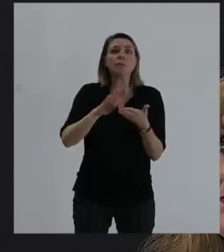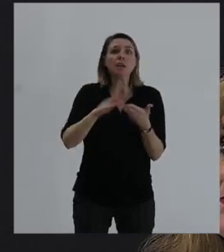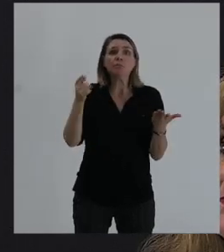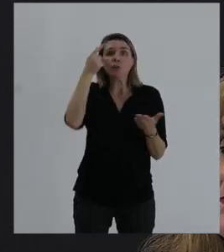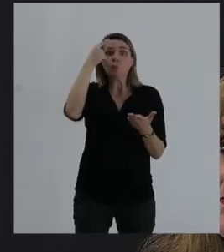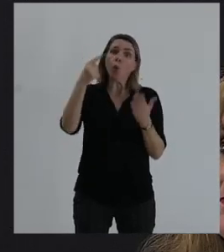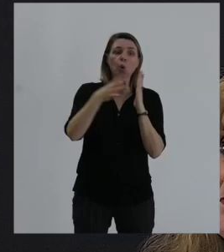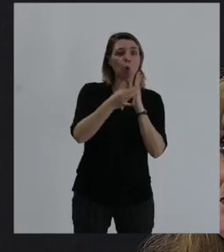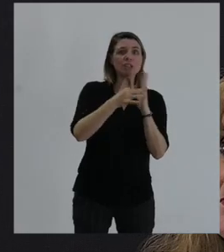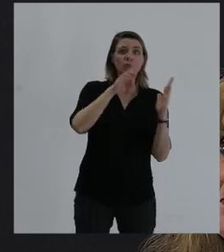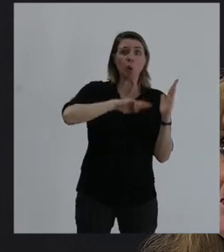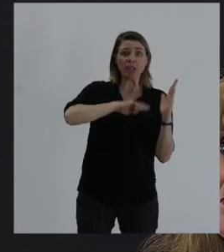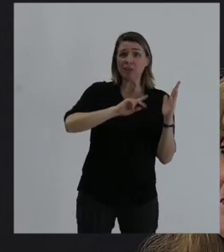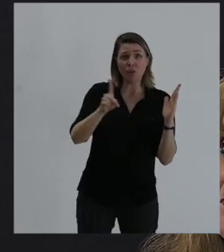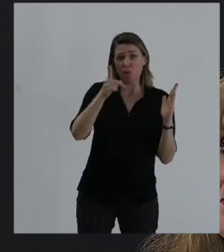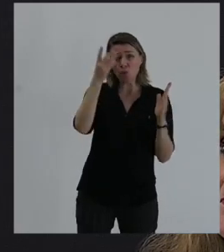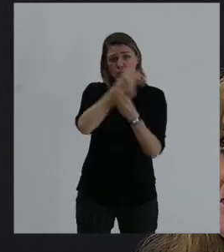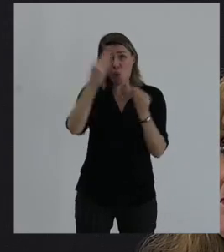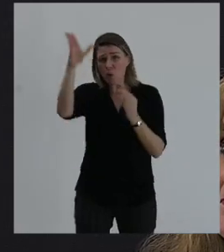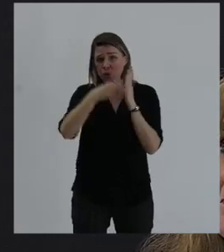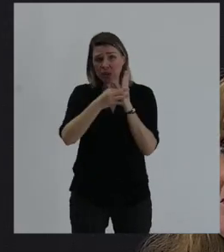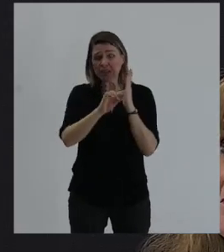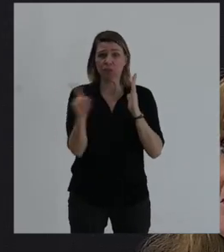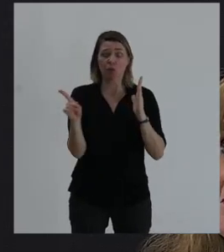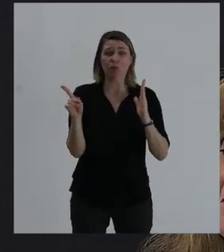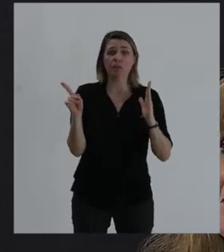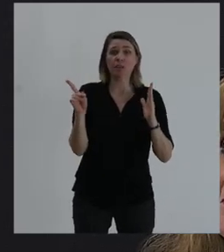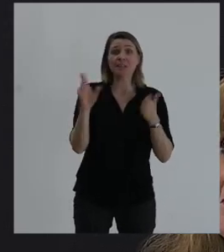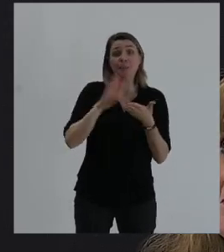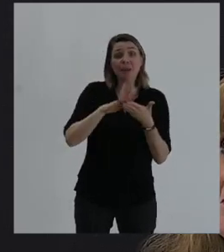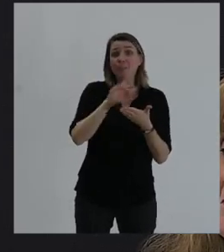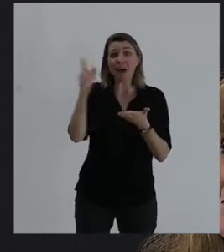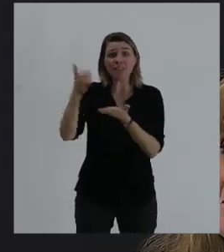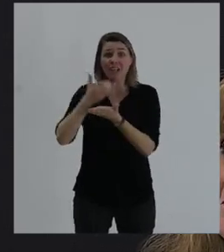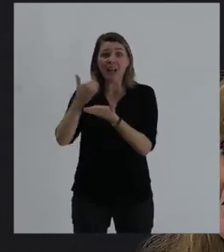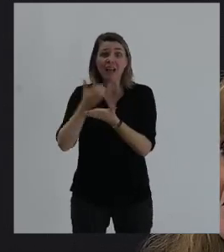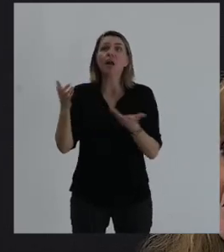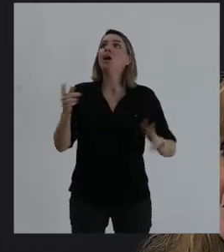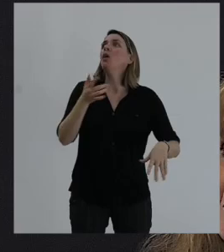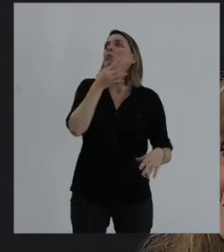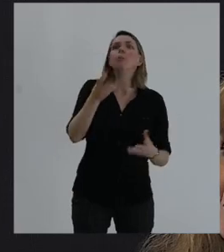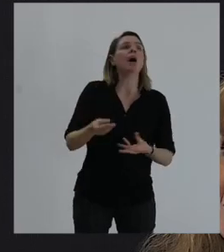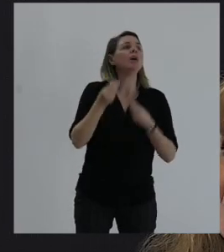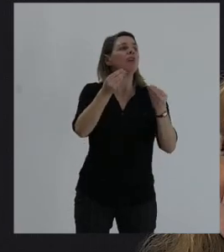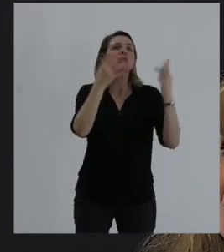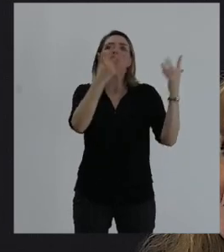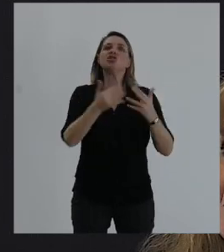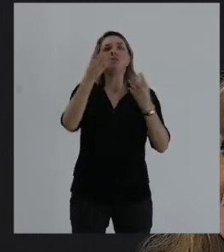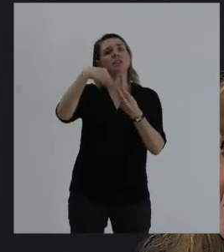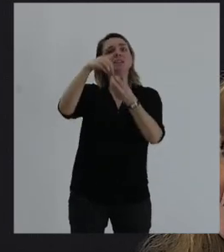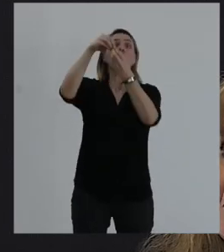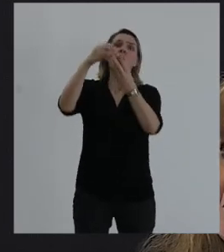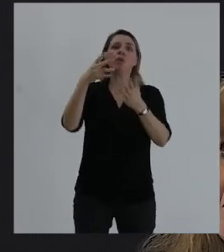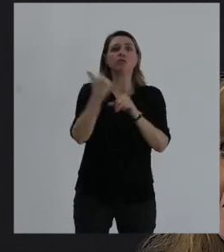ni à cotiser pour la retraite, ni pour le rien, ni pour autre chose. Donc, on peut balancer des chiffres, comme ça on peut dire, on a de l'excédent, on a des millions en plus chaque